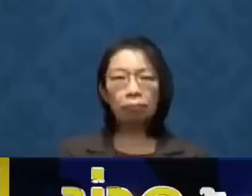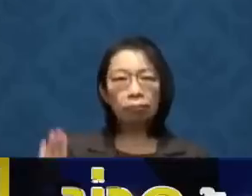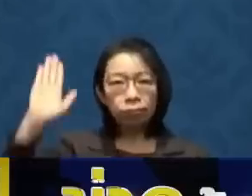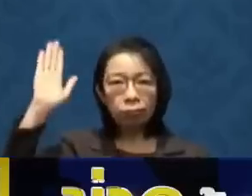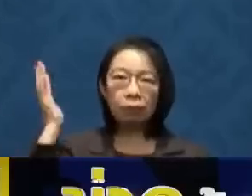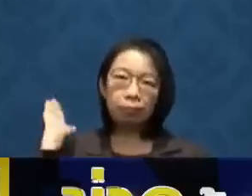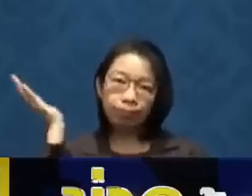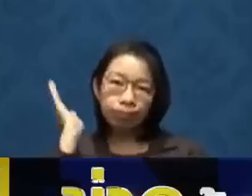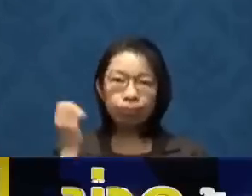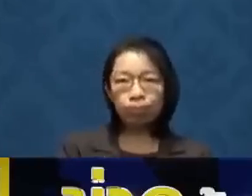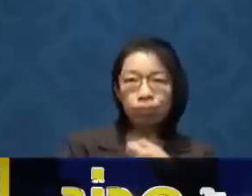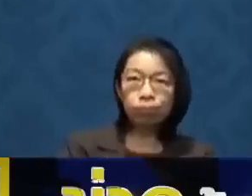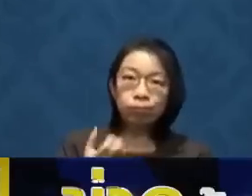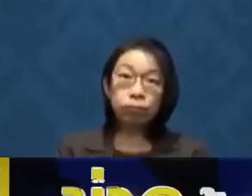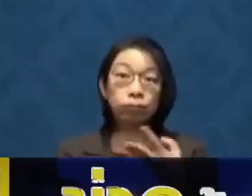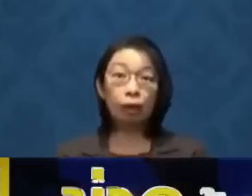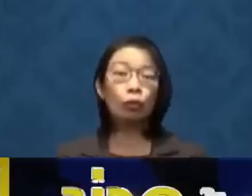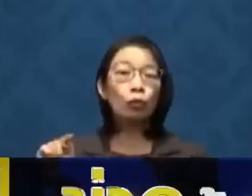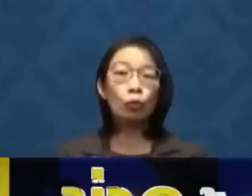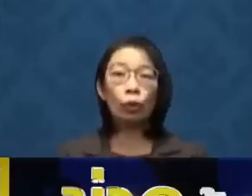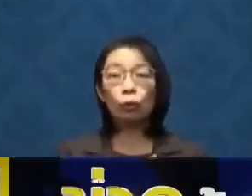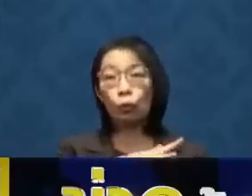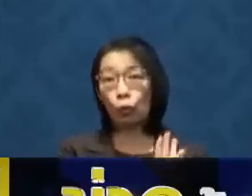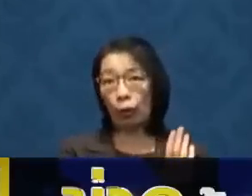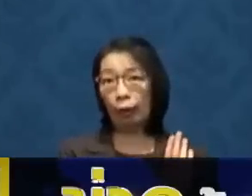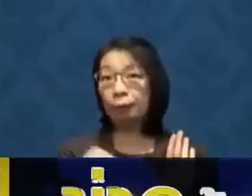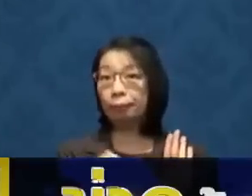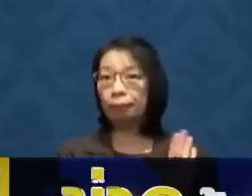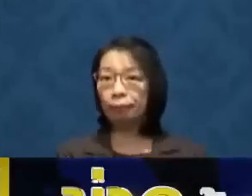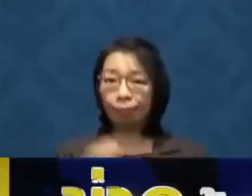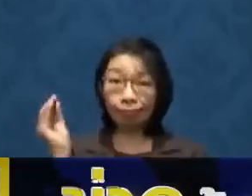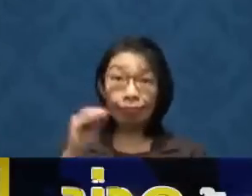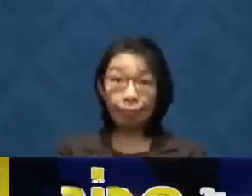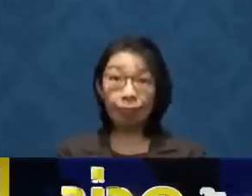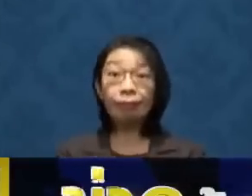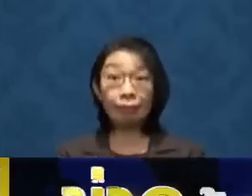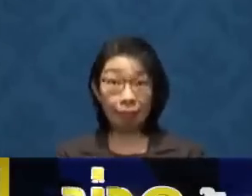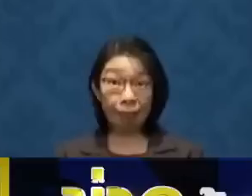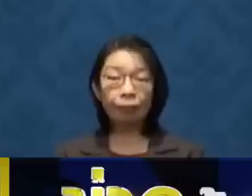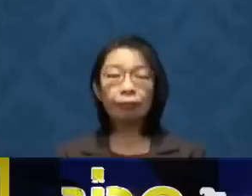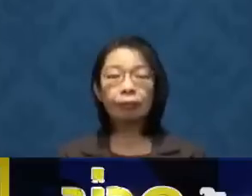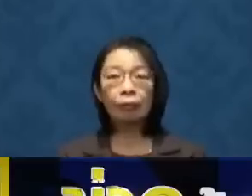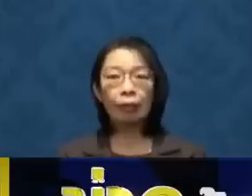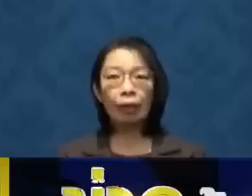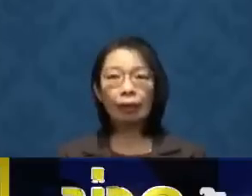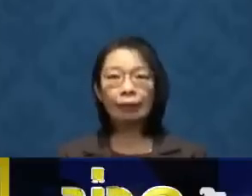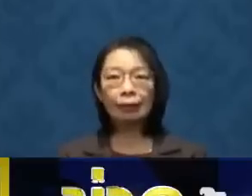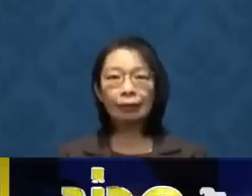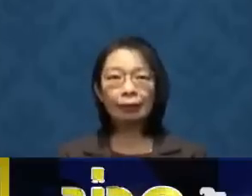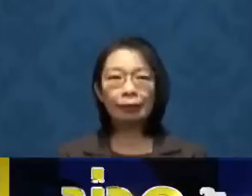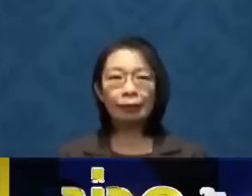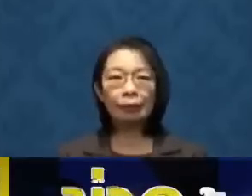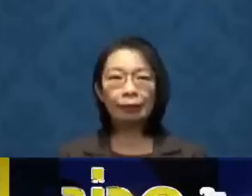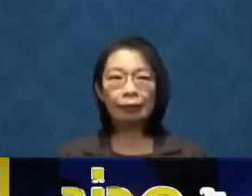จะลงไม่อนุมัติพรก.ดังกล่าวเนื่องจากอ้างความไม่พร้อมในเรื่องเครื่องมือคนที่อ้างคือสำนักงานตำรวจแห่งชาตินะ